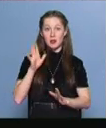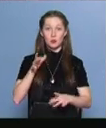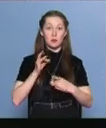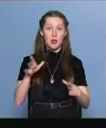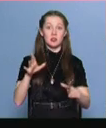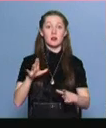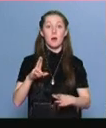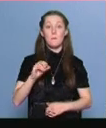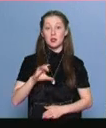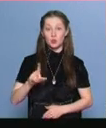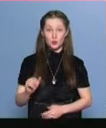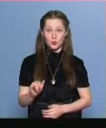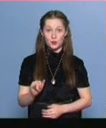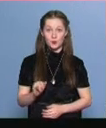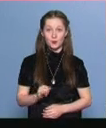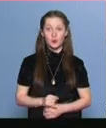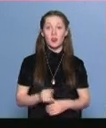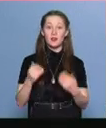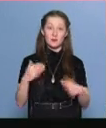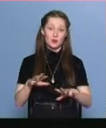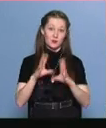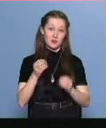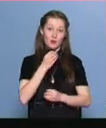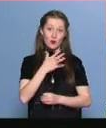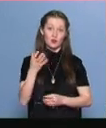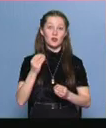Пасху. А у меня на этом все.